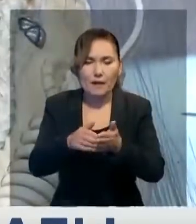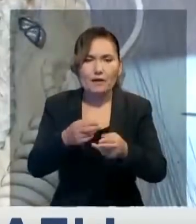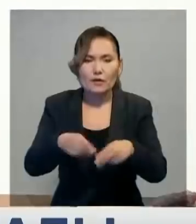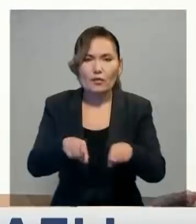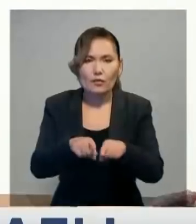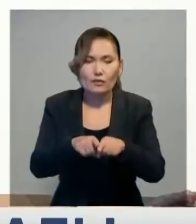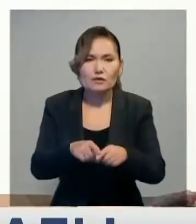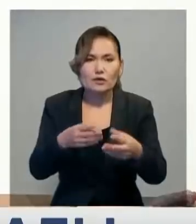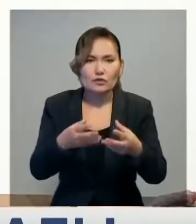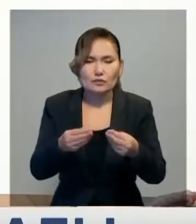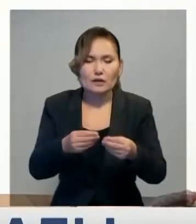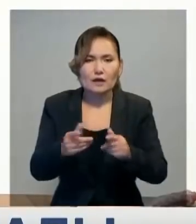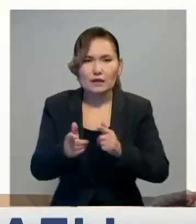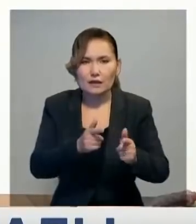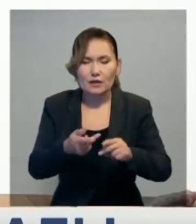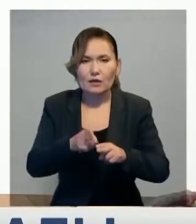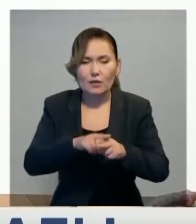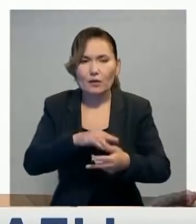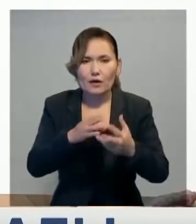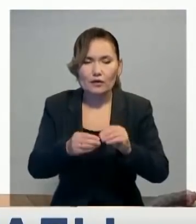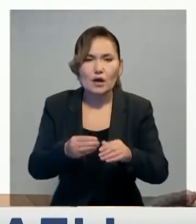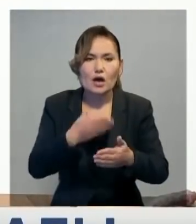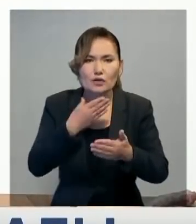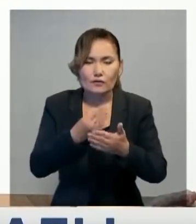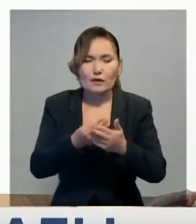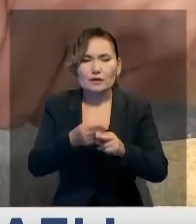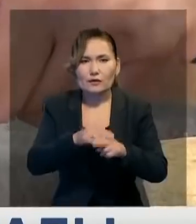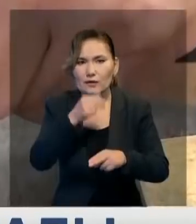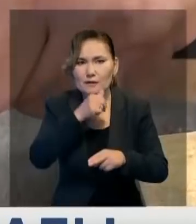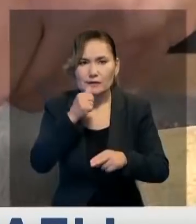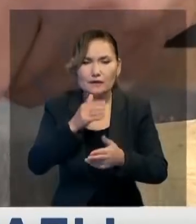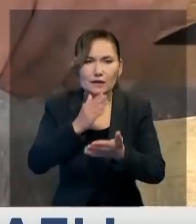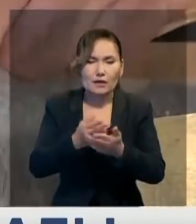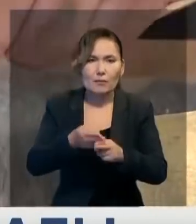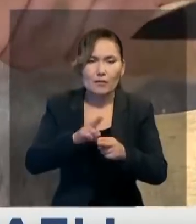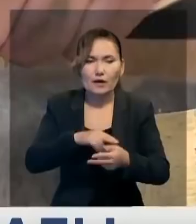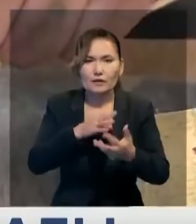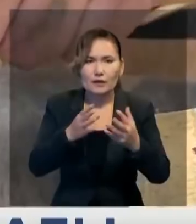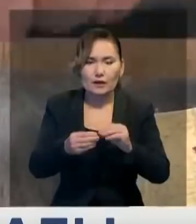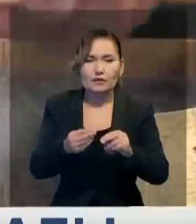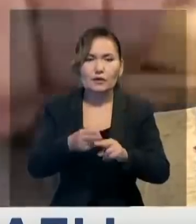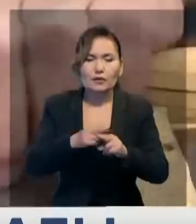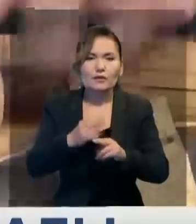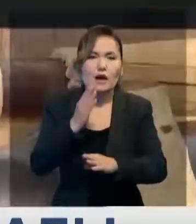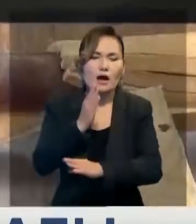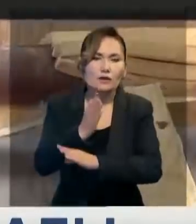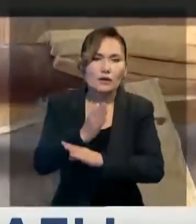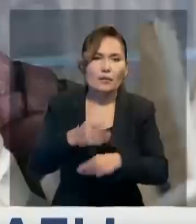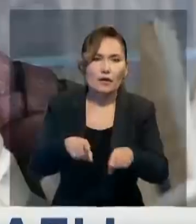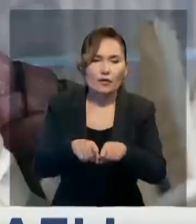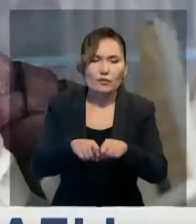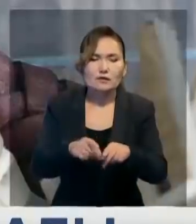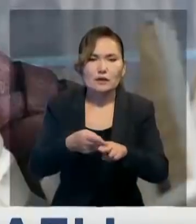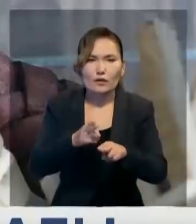қамшы жұмырлана түседі екен. Қамшы сапты дайындаудында өзіндік сыры бар. Оны қыс айларында кесу керек. Тобылғымен жыңғыл бір жарғанда кескен сап жарылғыш